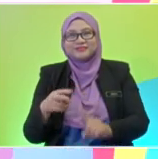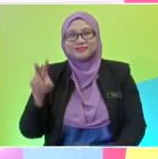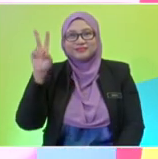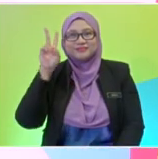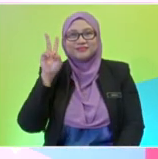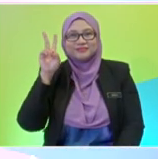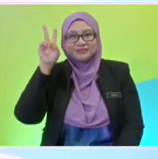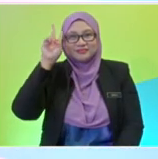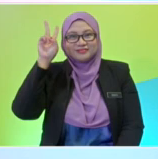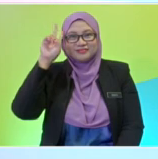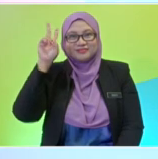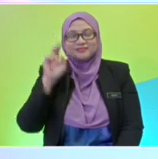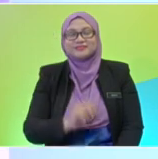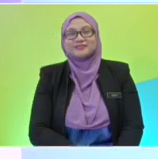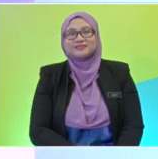ya